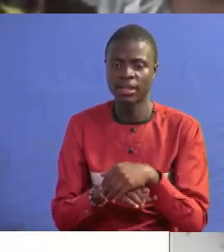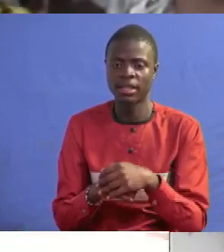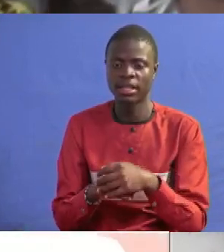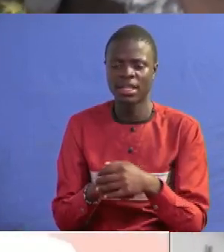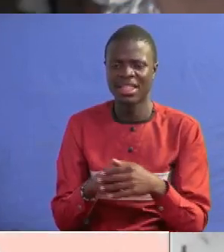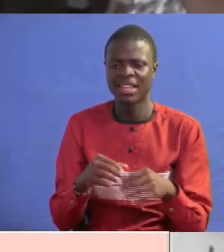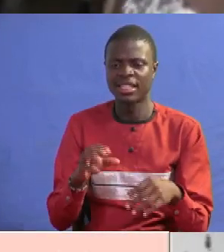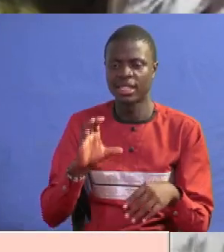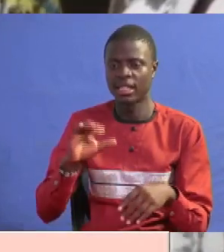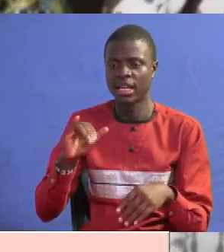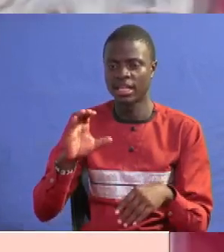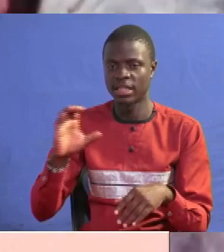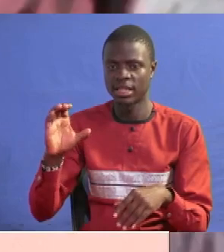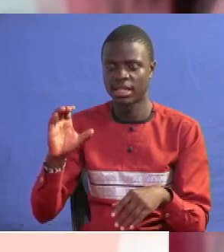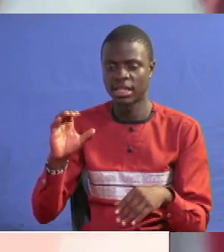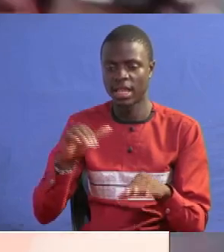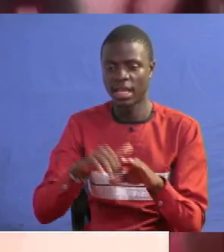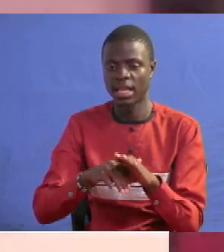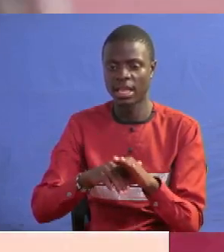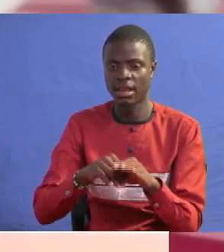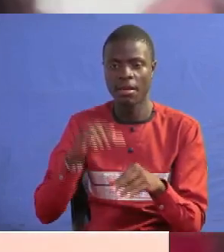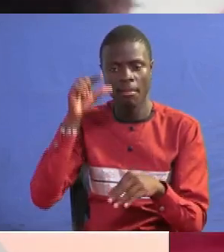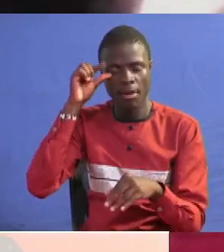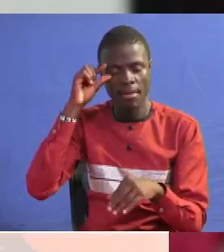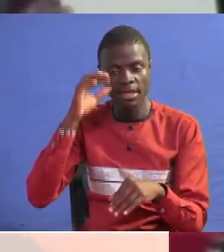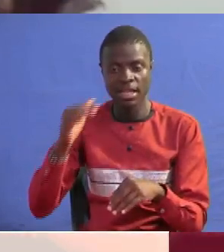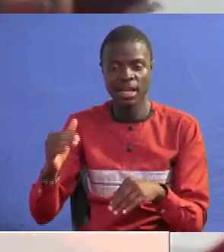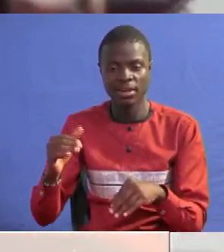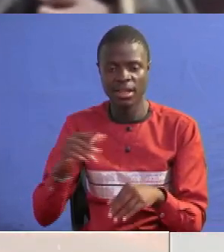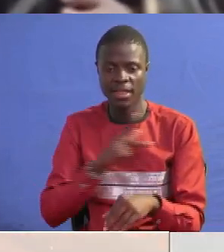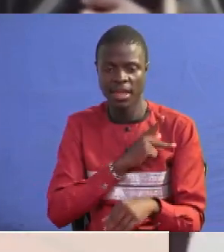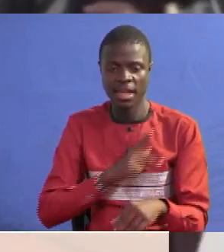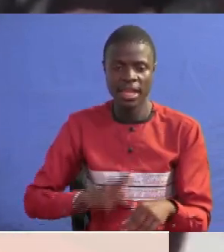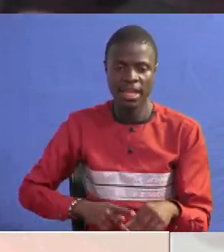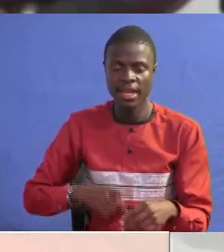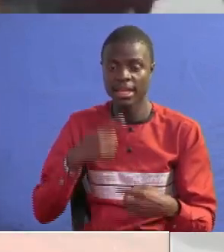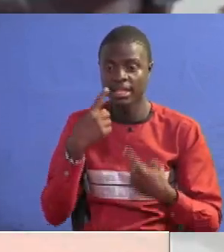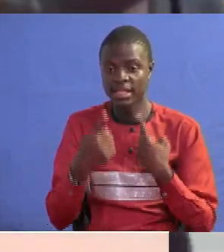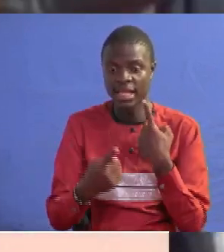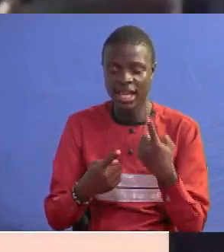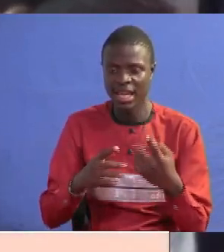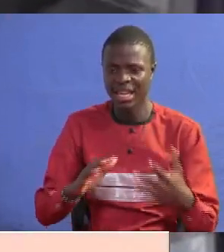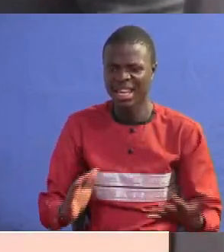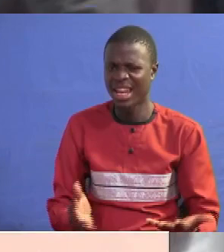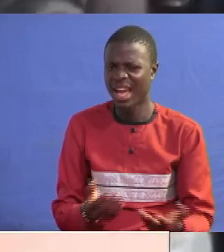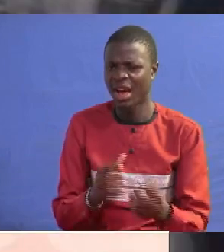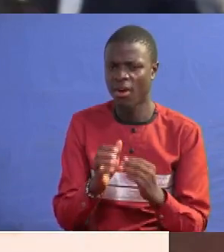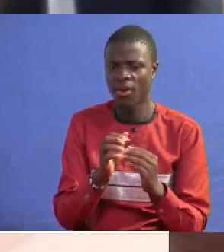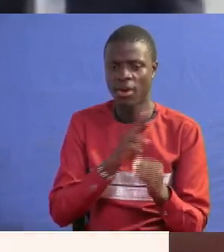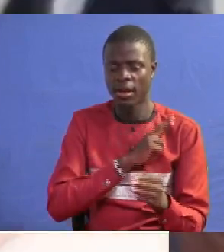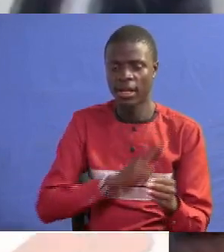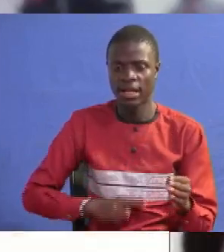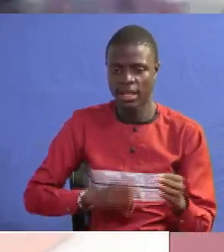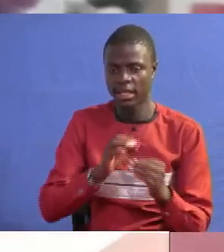pwani cicc MF Amet admini jins Vio wa dini mbali mbali uka wa pwani Wan vyos